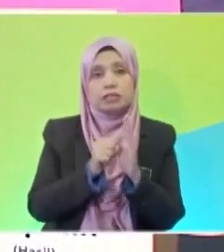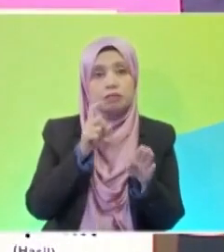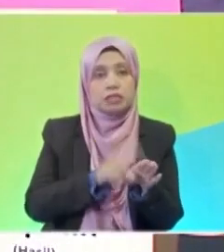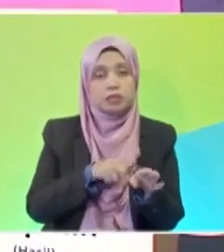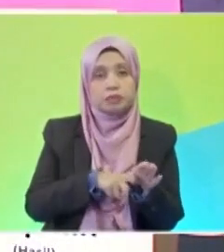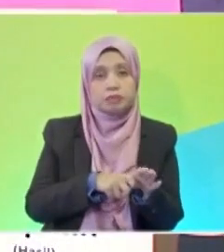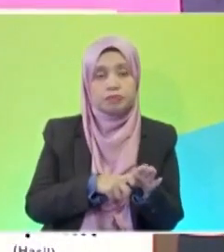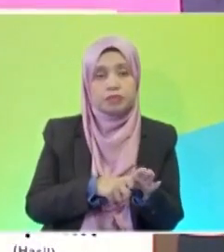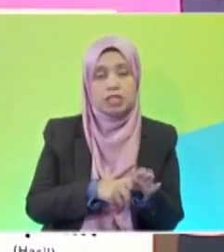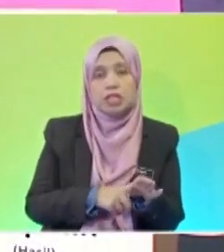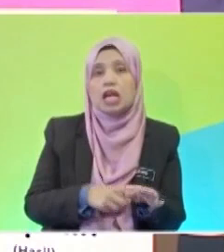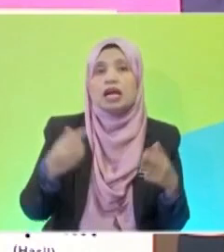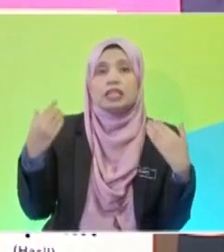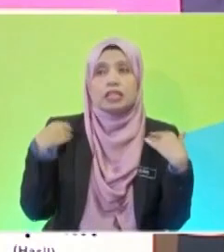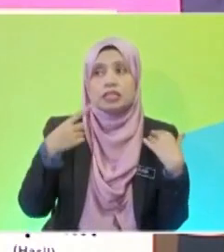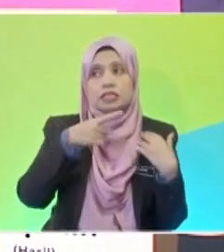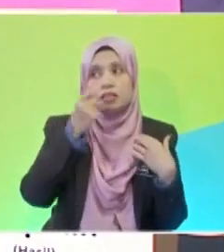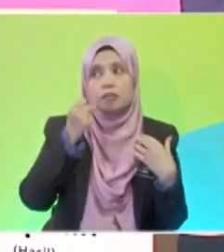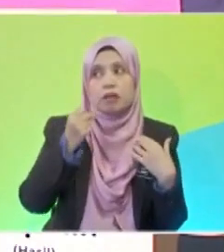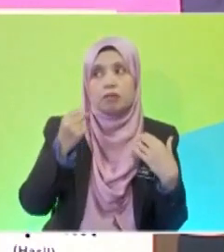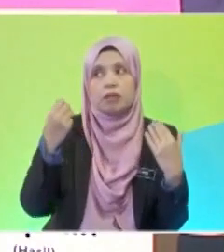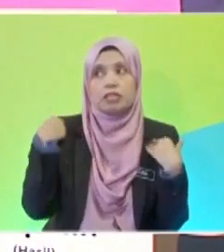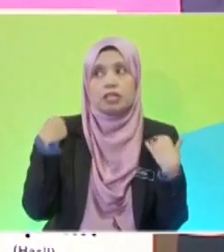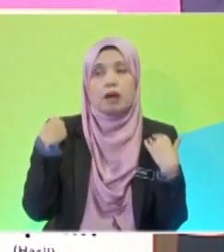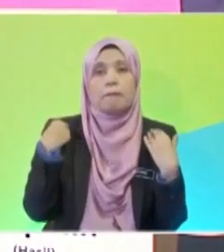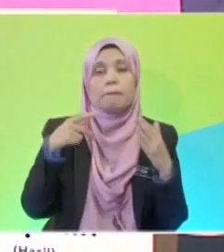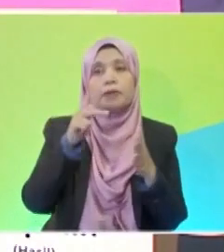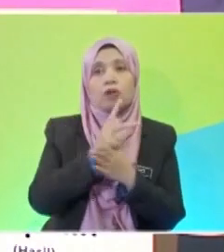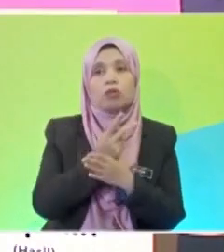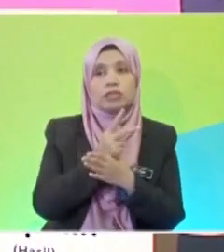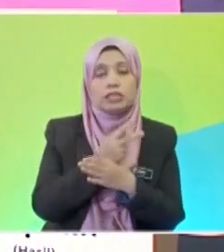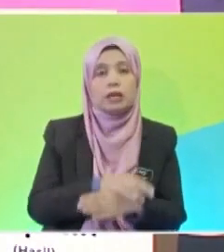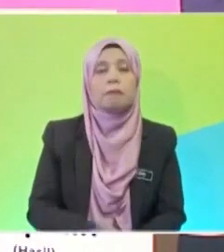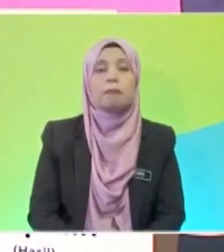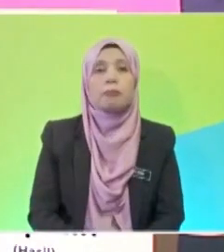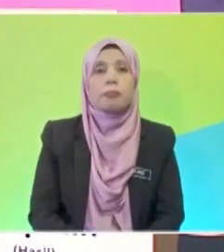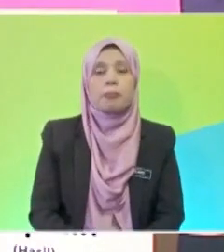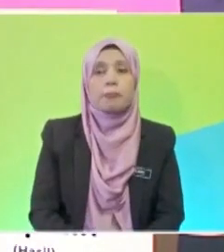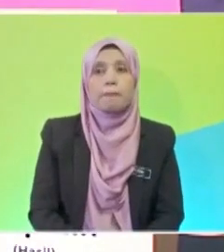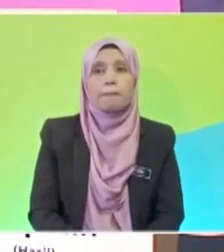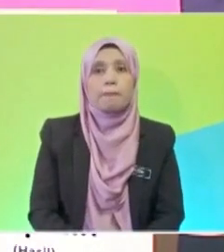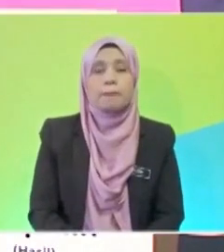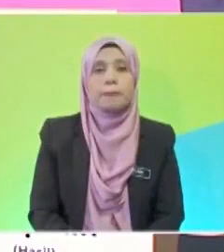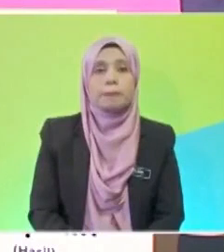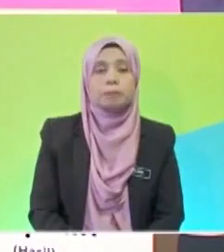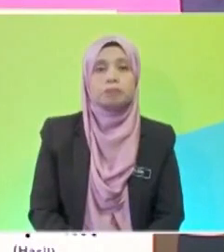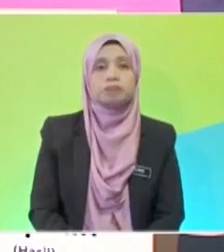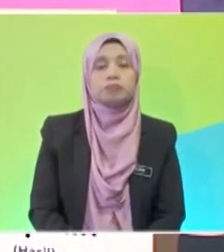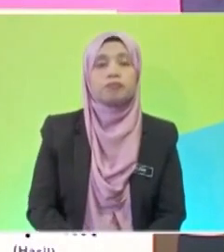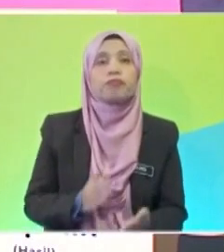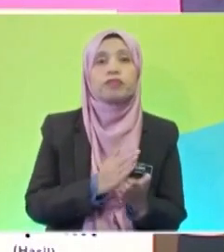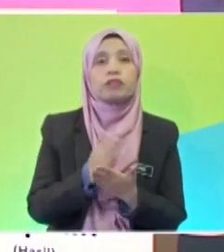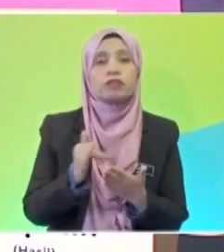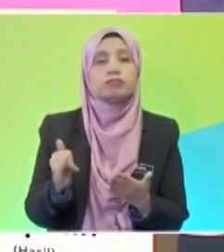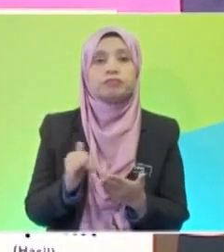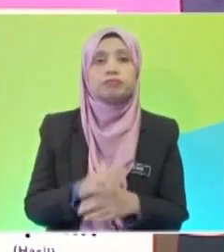wujud disebabkan apa yang perkongsi boleh tuntut daripada perkongsian. Baik. Itu berkaitan dengan akaun semasa. Okey. Seterusnya